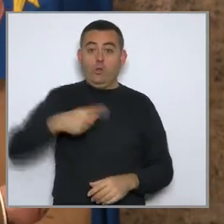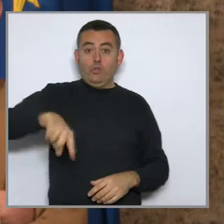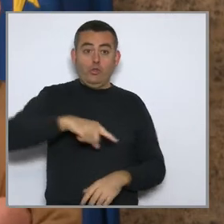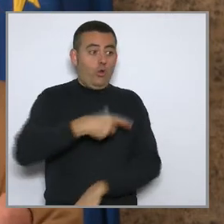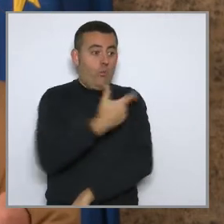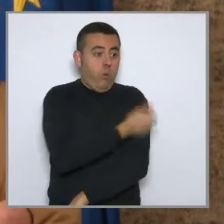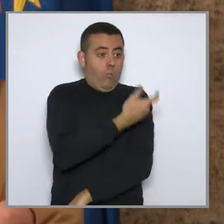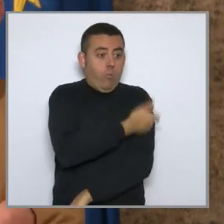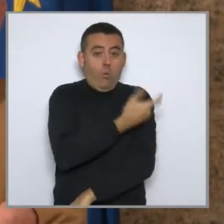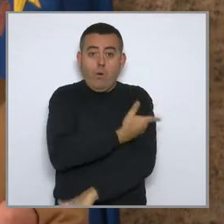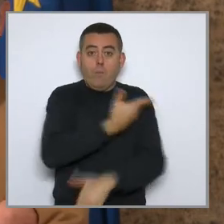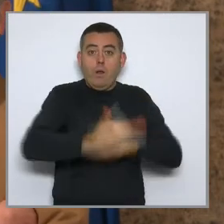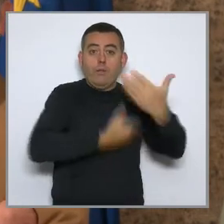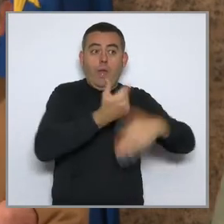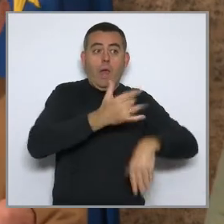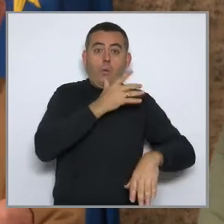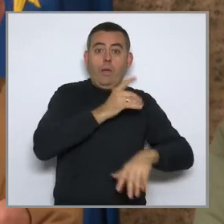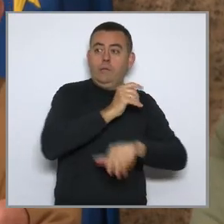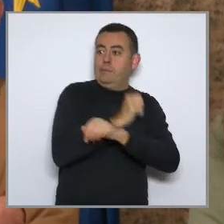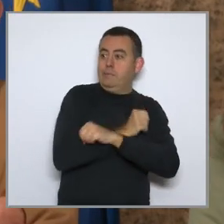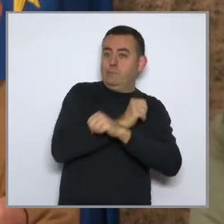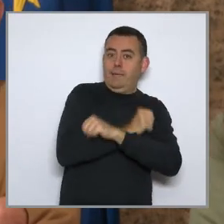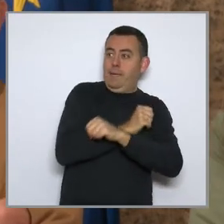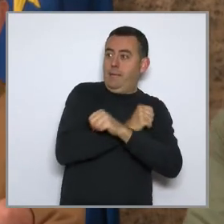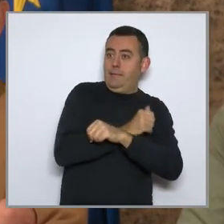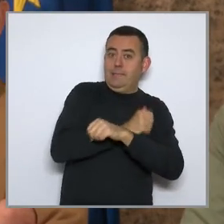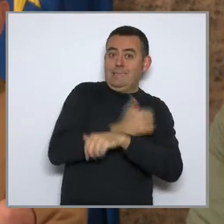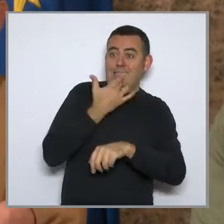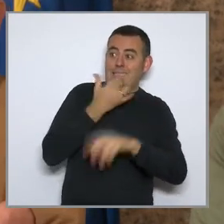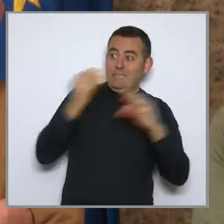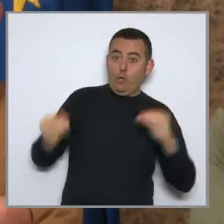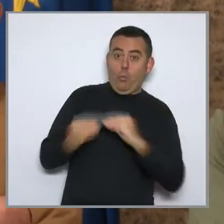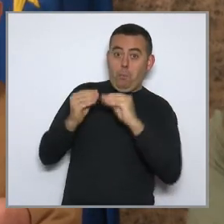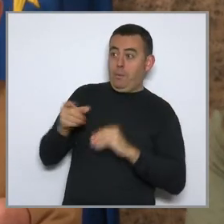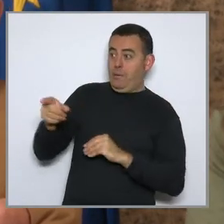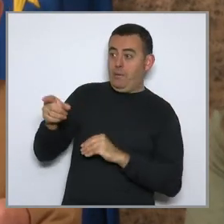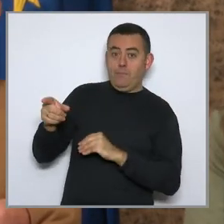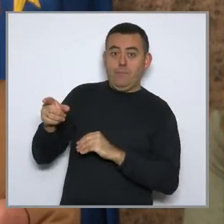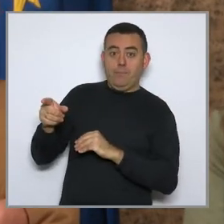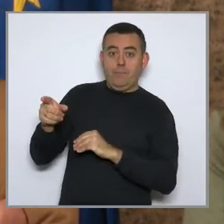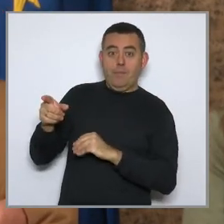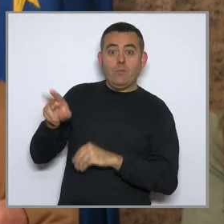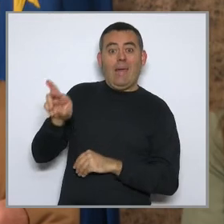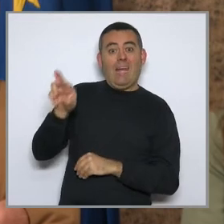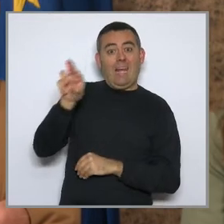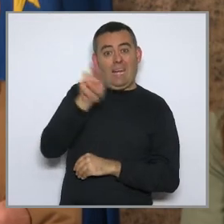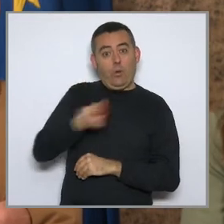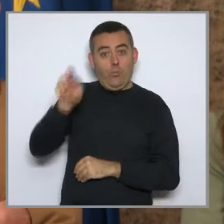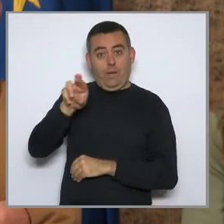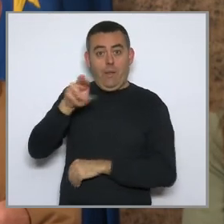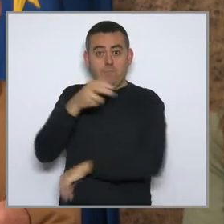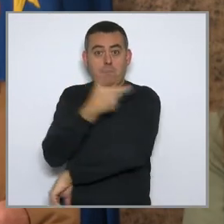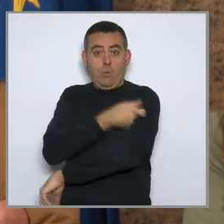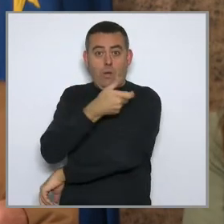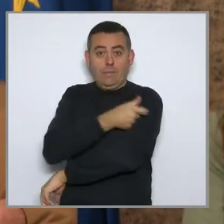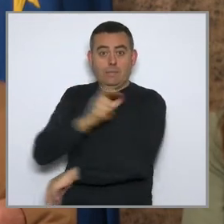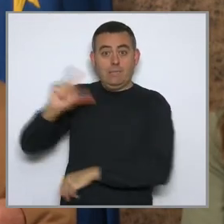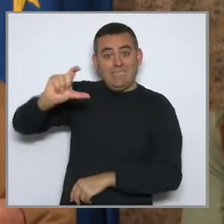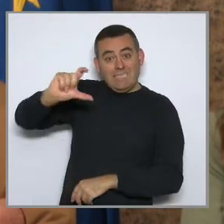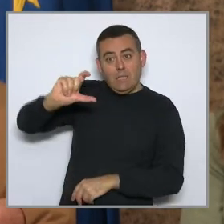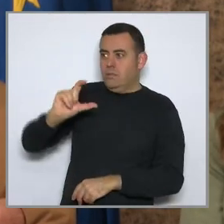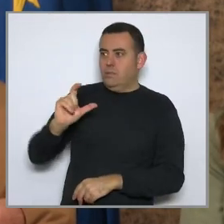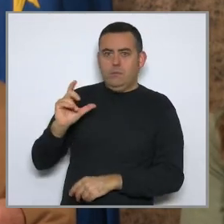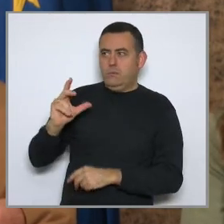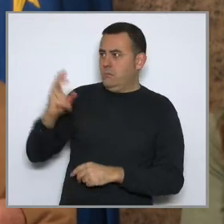Estic segur que si complís Pfizer en les properes setmanes i recuperem les vacunes que no tenim, les dosis que no tenim ara,